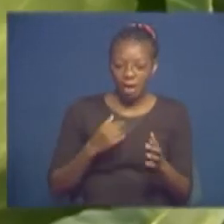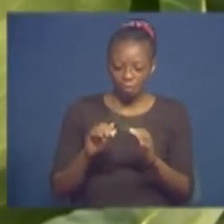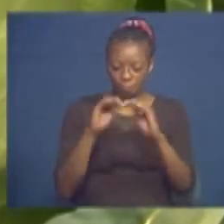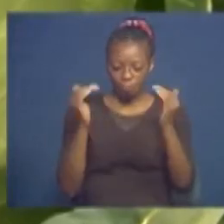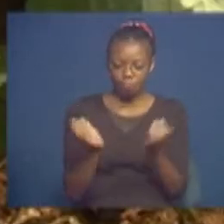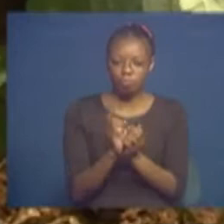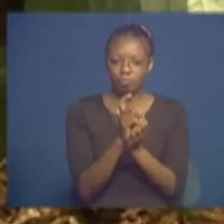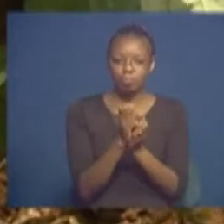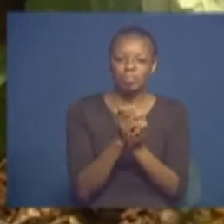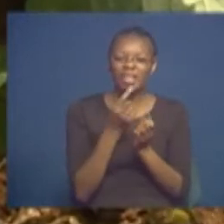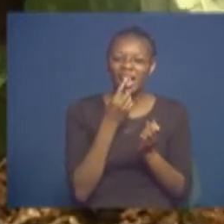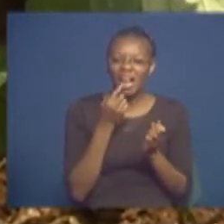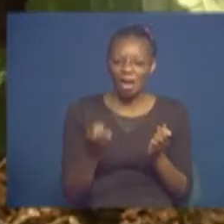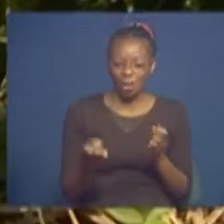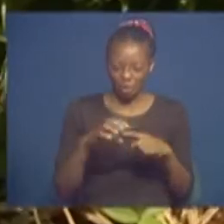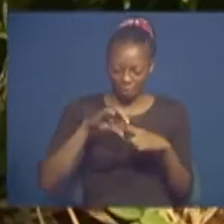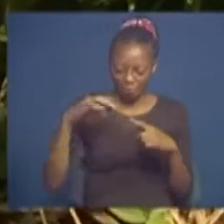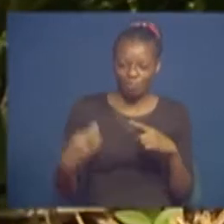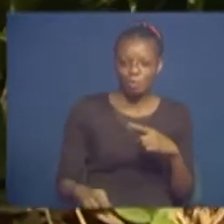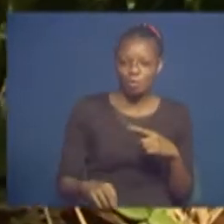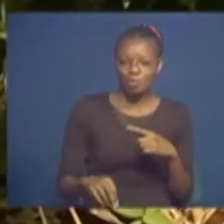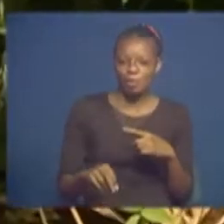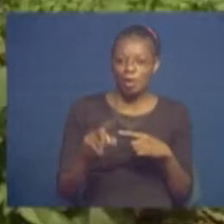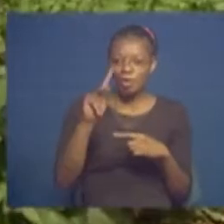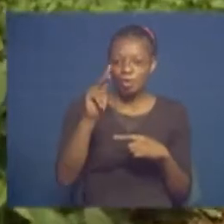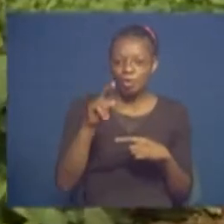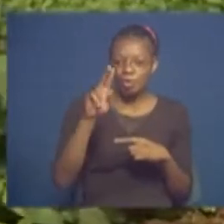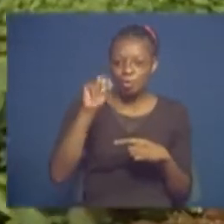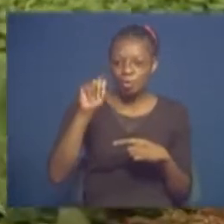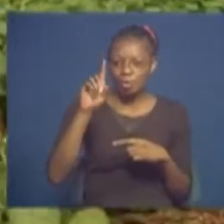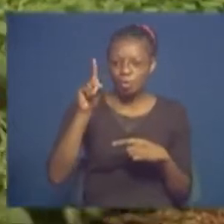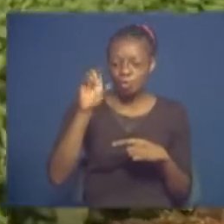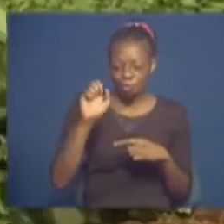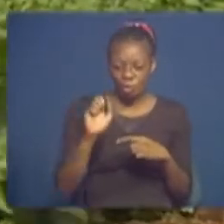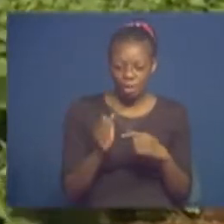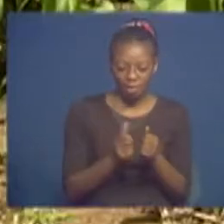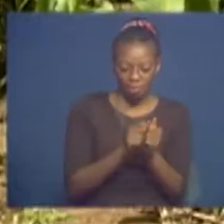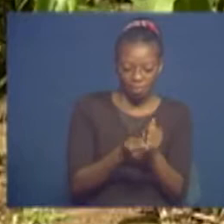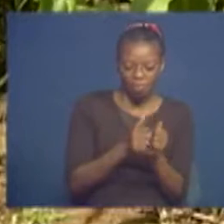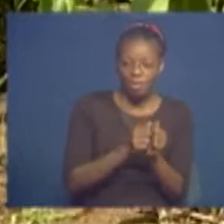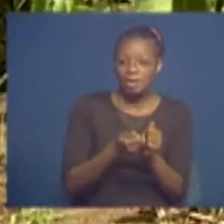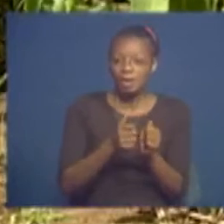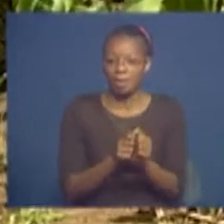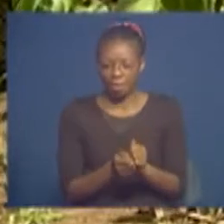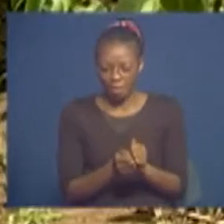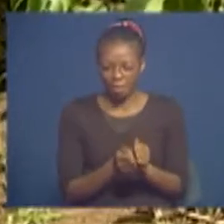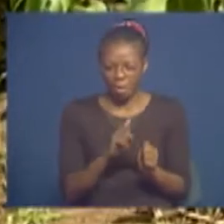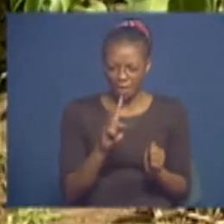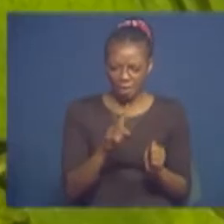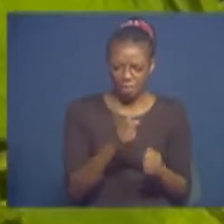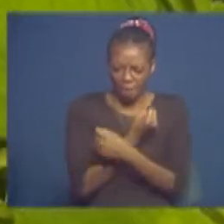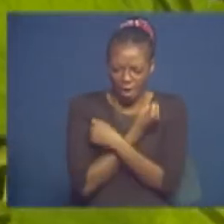kabeji nyeupe, sukuma wiki, kunde, managu na hata pia mahindi. Lakini mbona